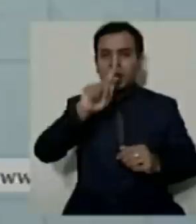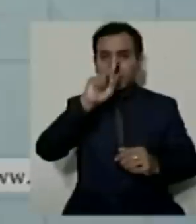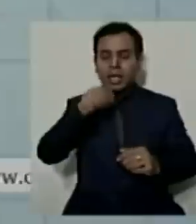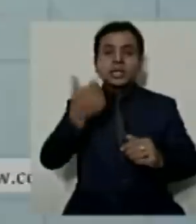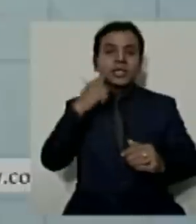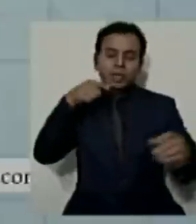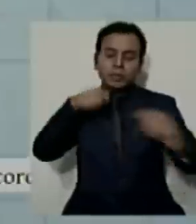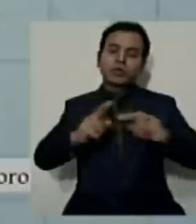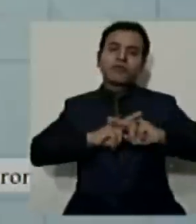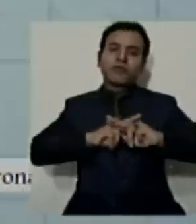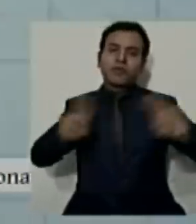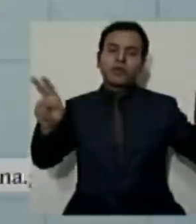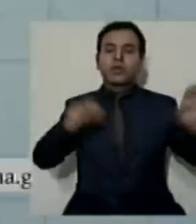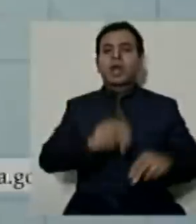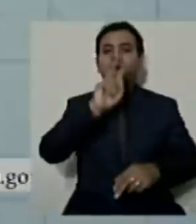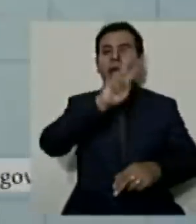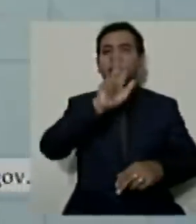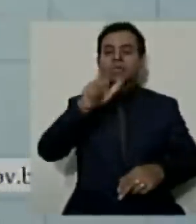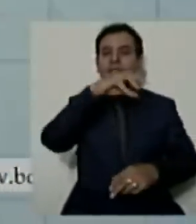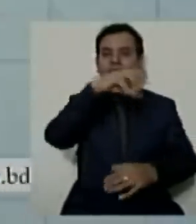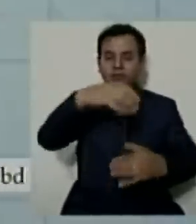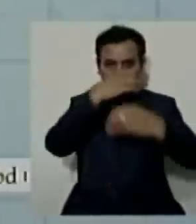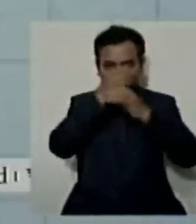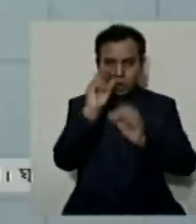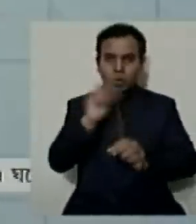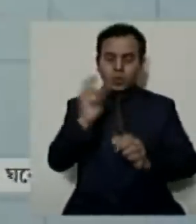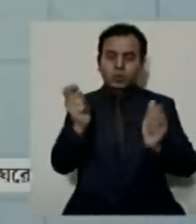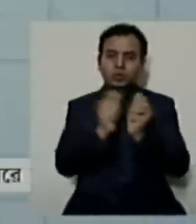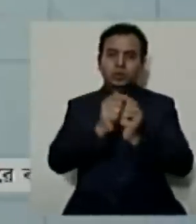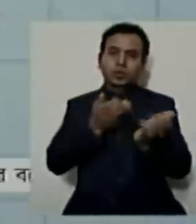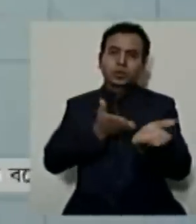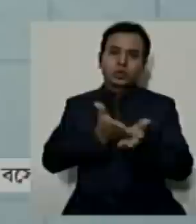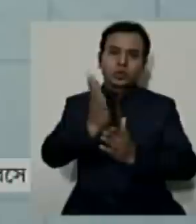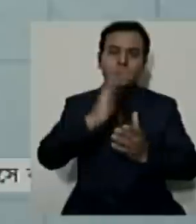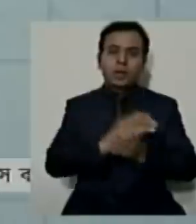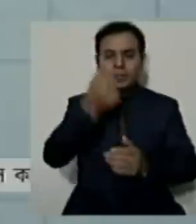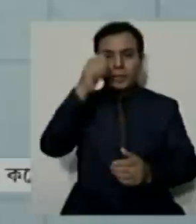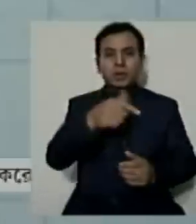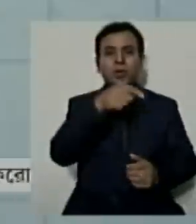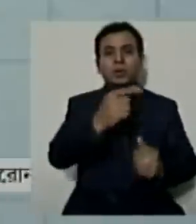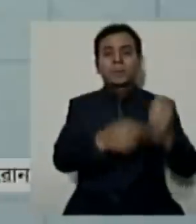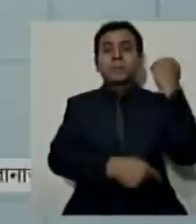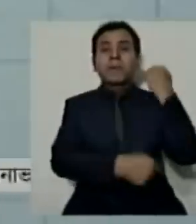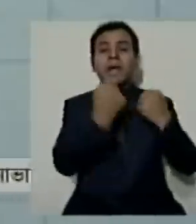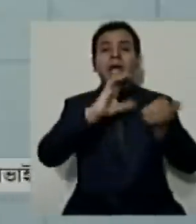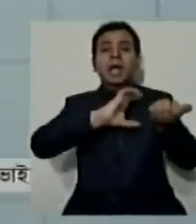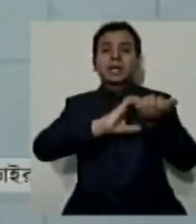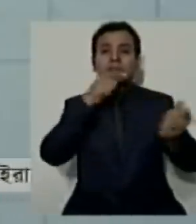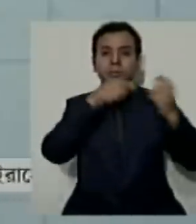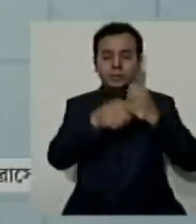আমরা পিসিআর ল্যাব প্রতিষ্ঠার কাজ চলছিল, তারা এই সপ্তাহের মধ্যেই পরীক্ষা শুরু করতে পারবে।